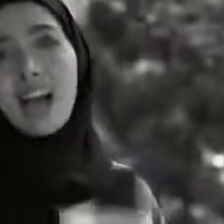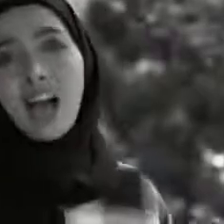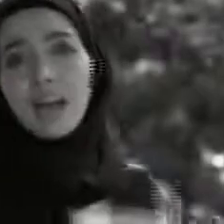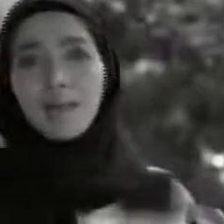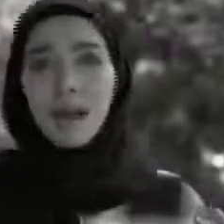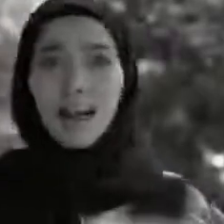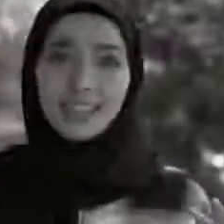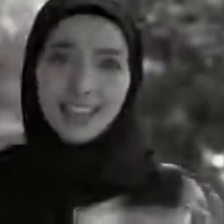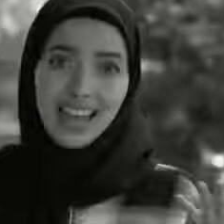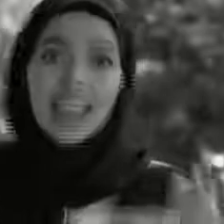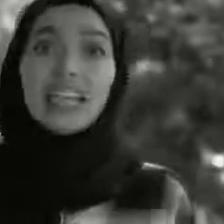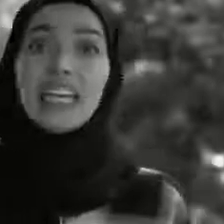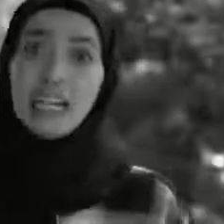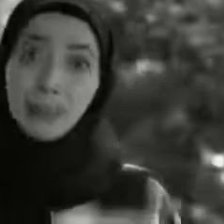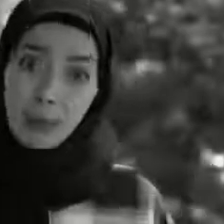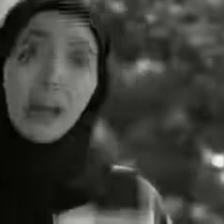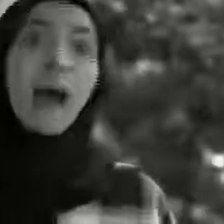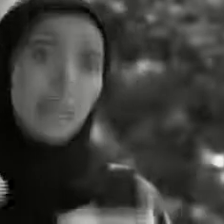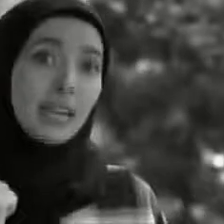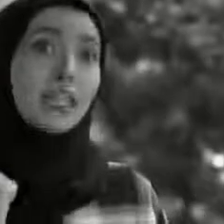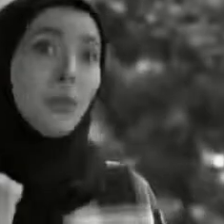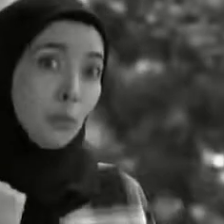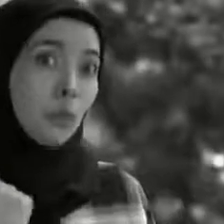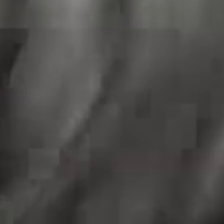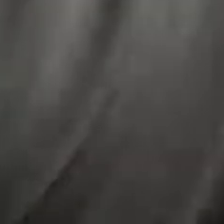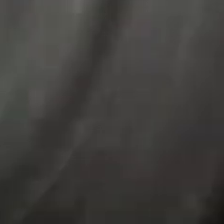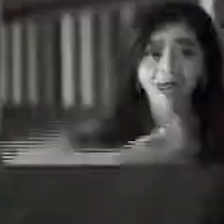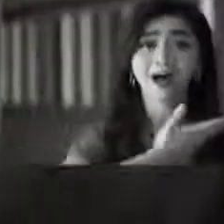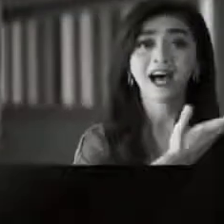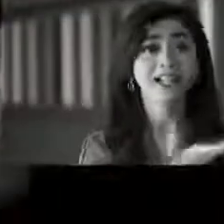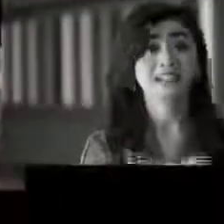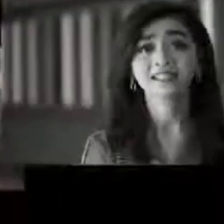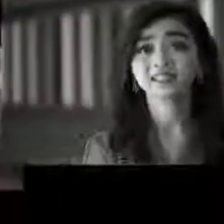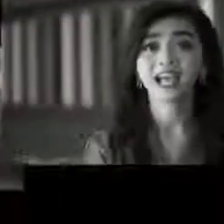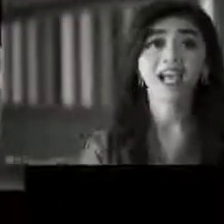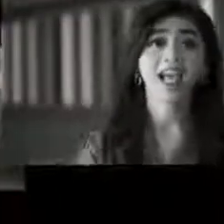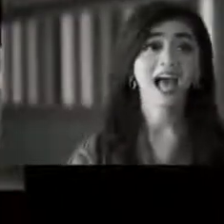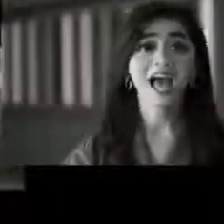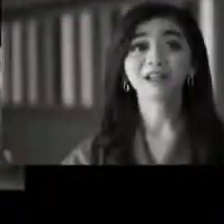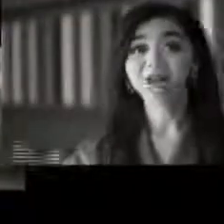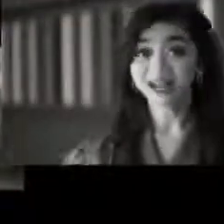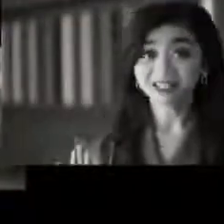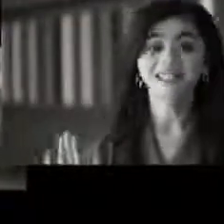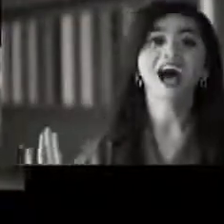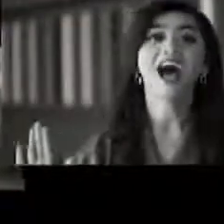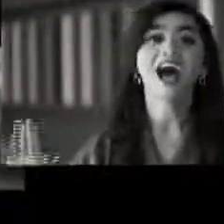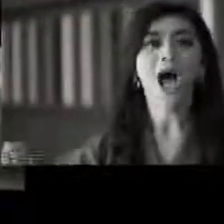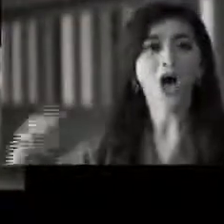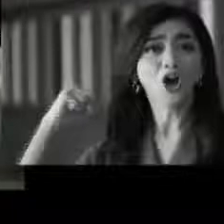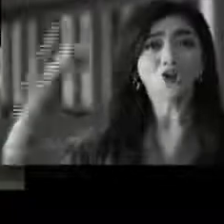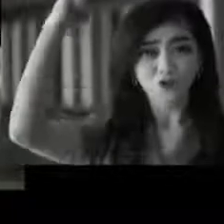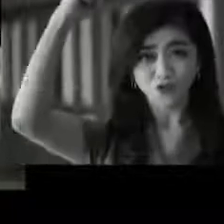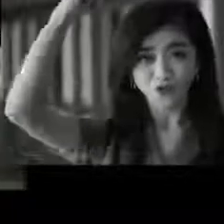1/6 by Oh badan sehat